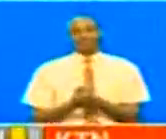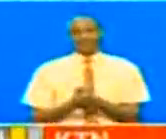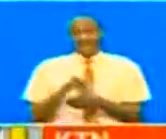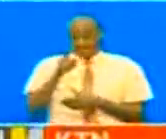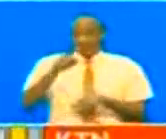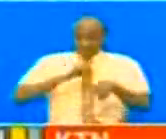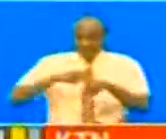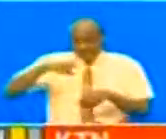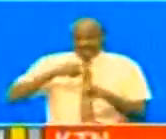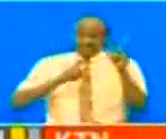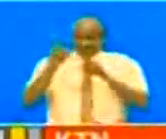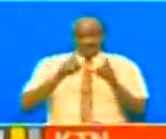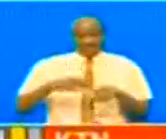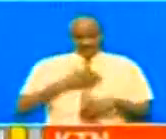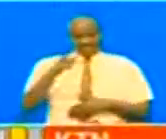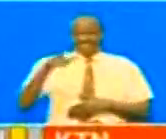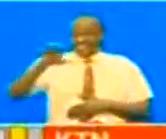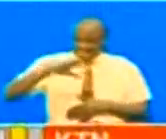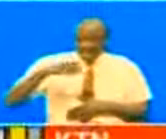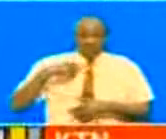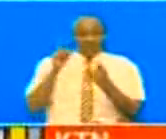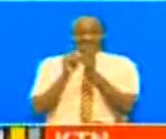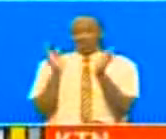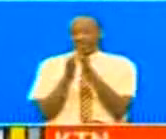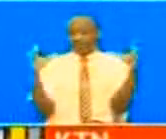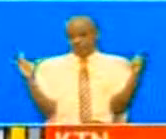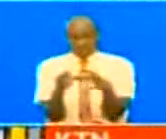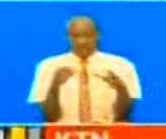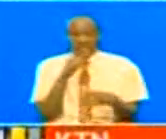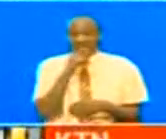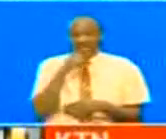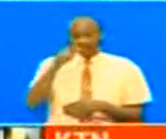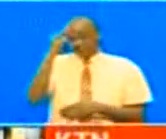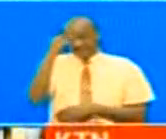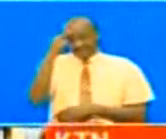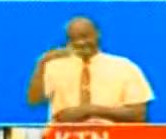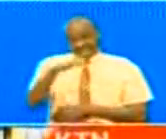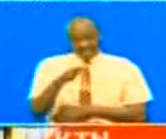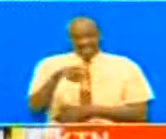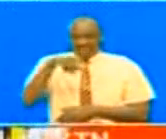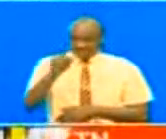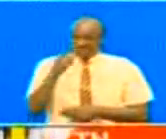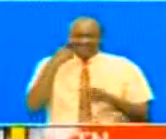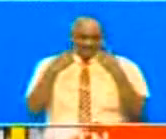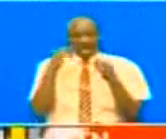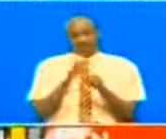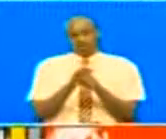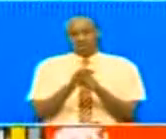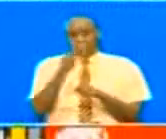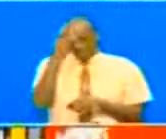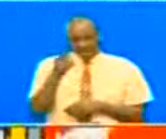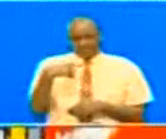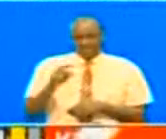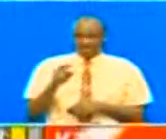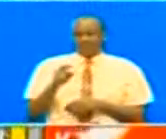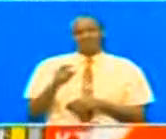Katika ziara yetu eneo la Laikipia kaskazini, tunakutana na kundi la wanaume wa jamii ya Masai. Wamejawa na majonzi baada ya kumpoteza